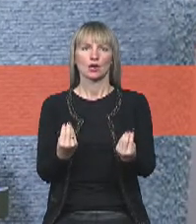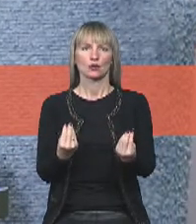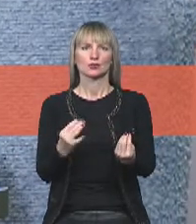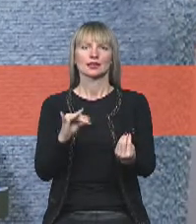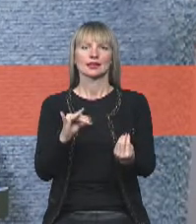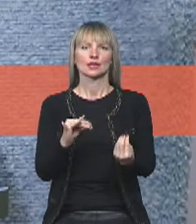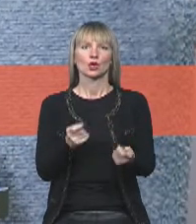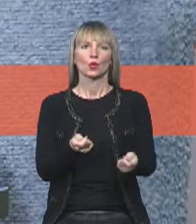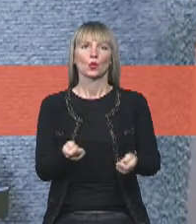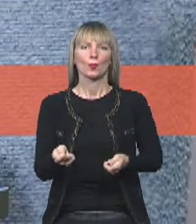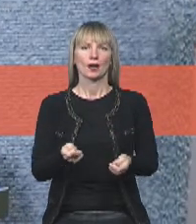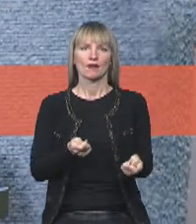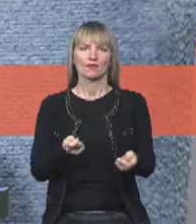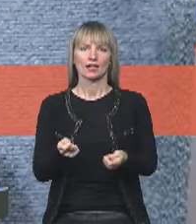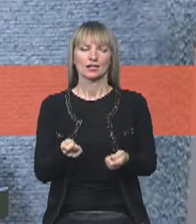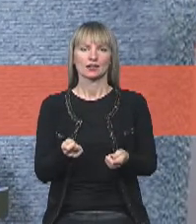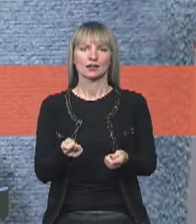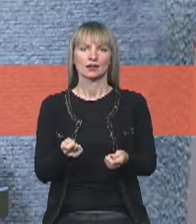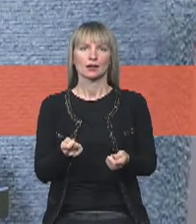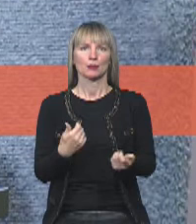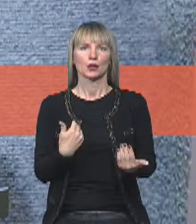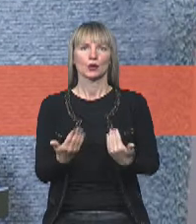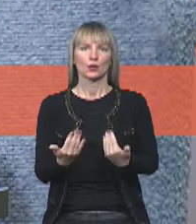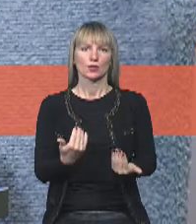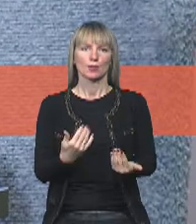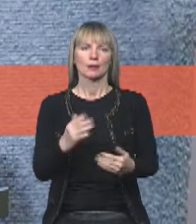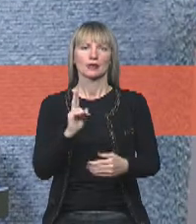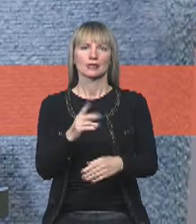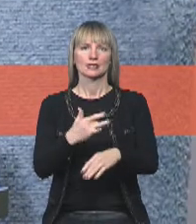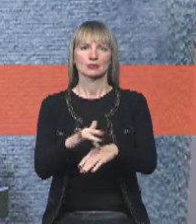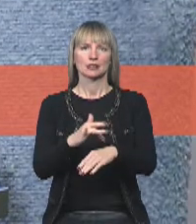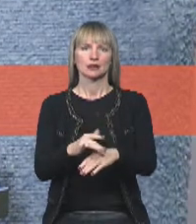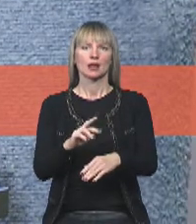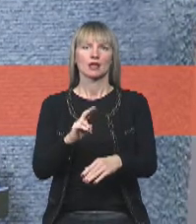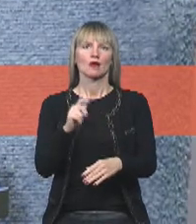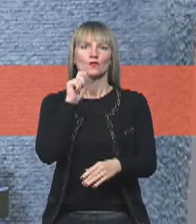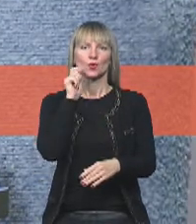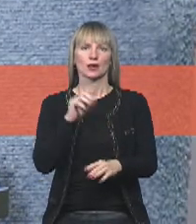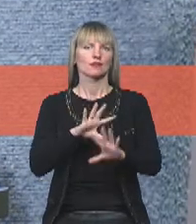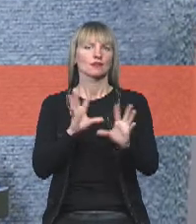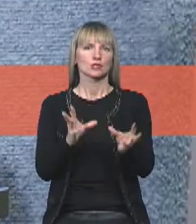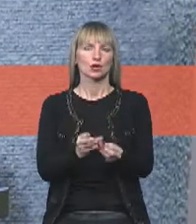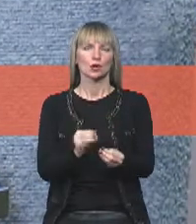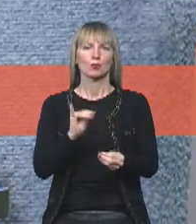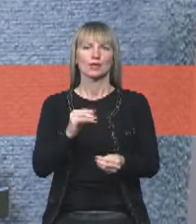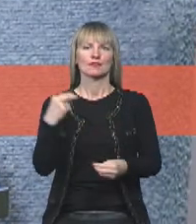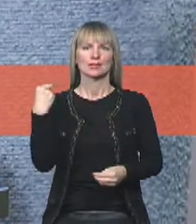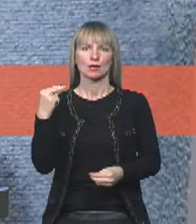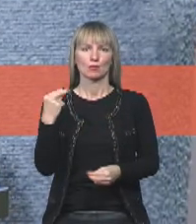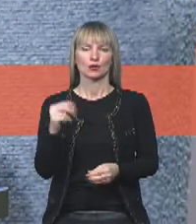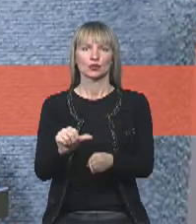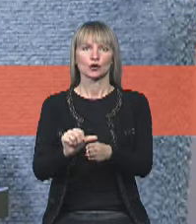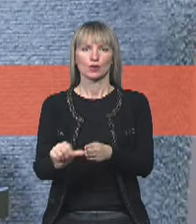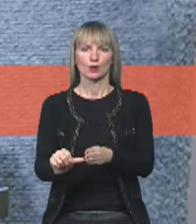і управління відходами, управління сміттям, як в Україні в цілому, так і в Запоріжжі,